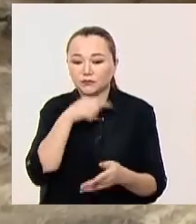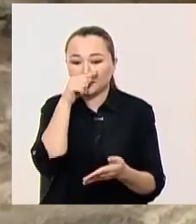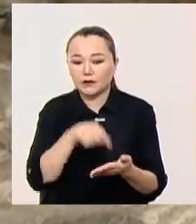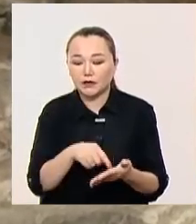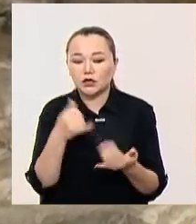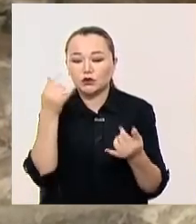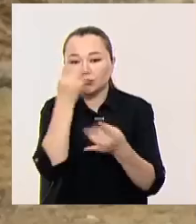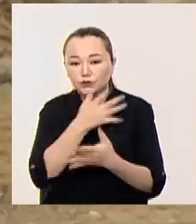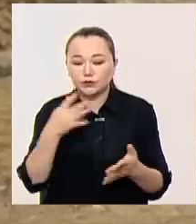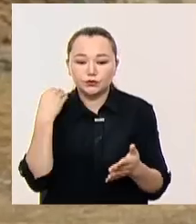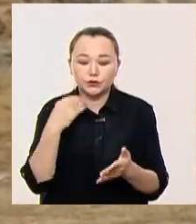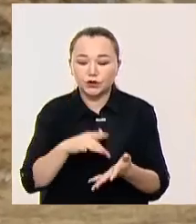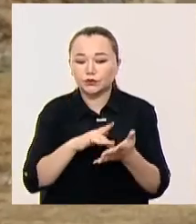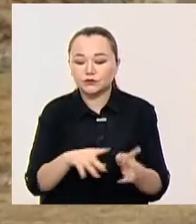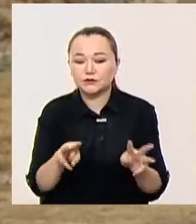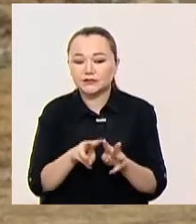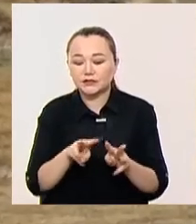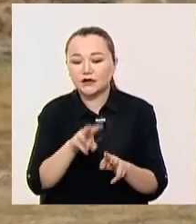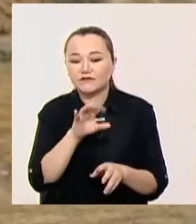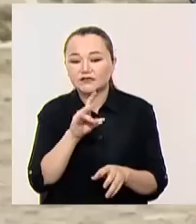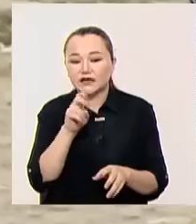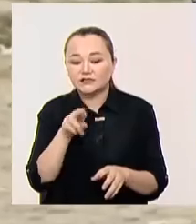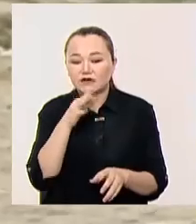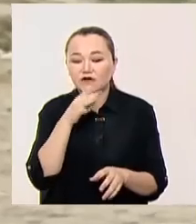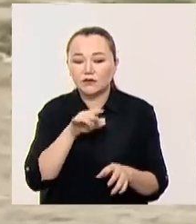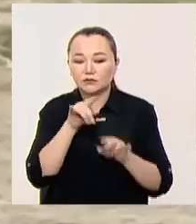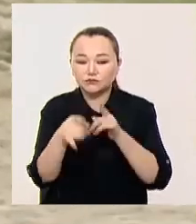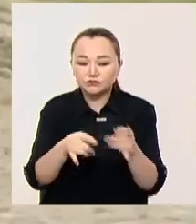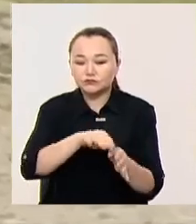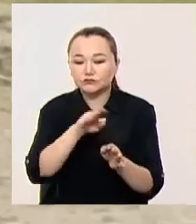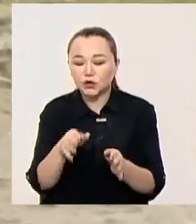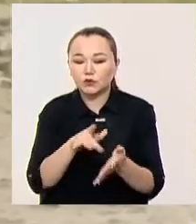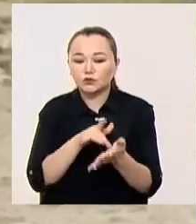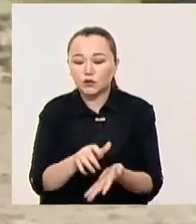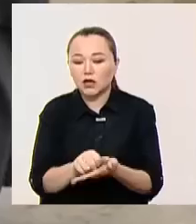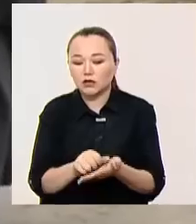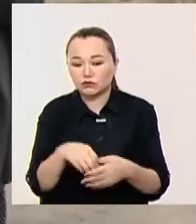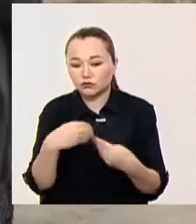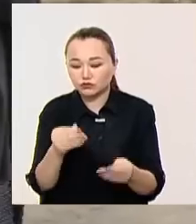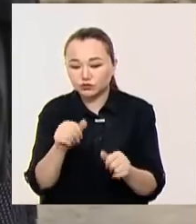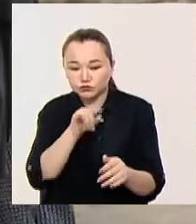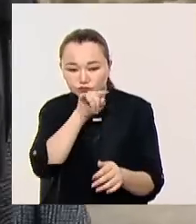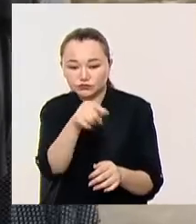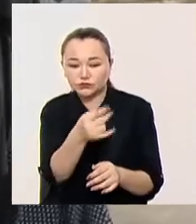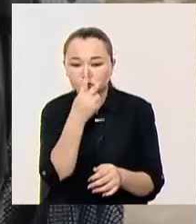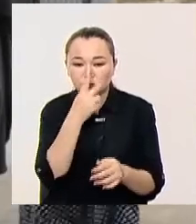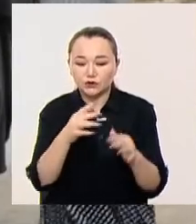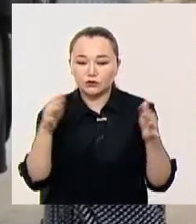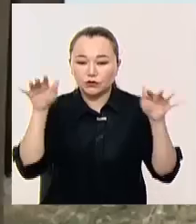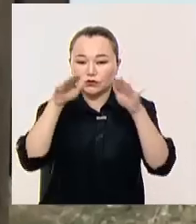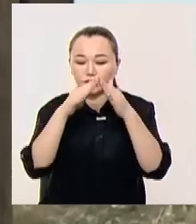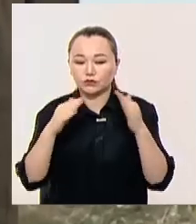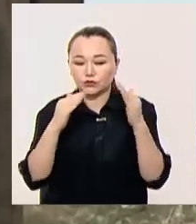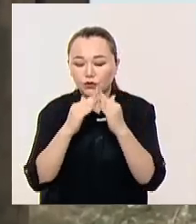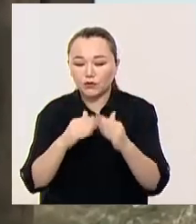мәдениет және туризм министрі византиялық дәуірдегі жартас үйлерді де туристерге жалға береді. Сырт көзге үңгір болып көрінетін таудағы тұрғын үй